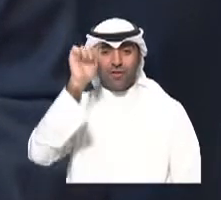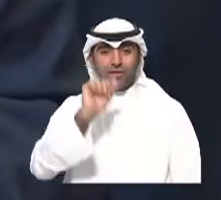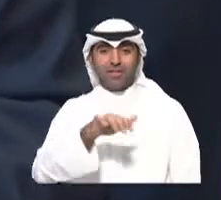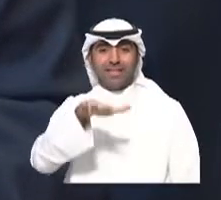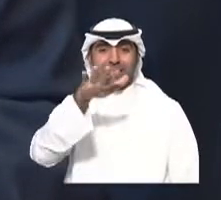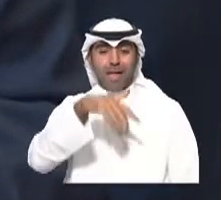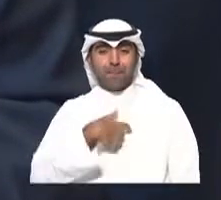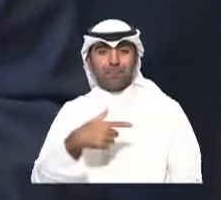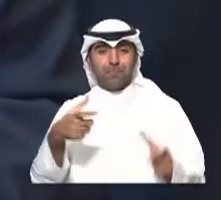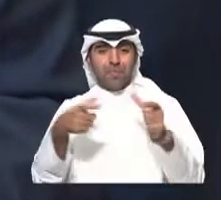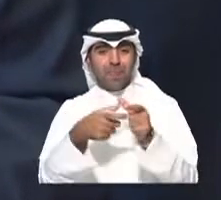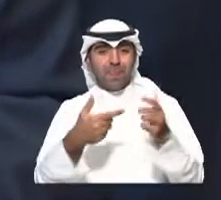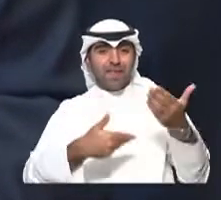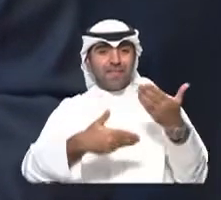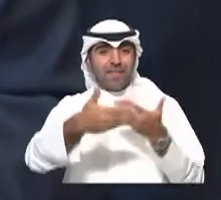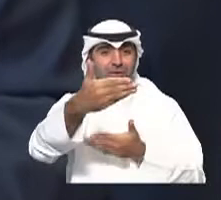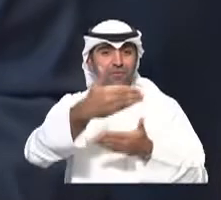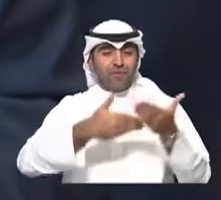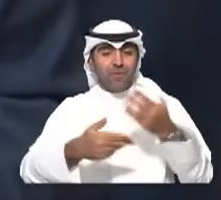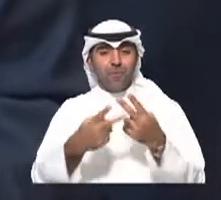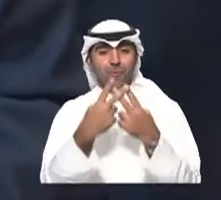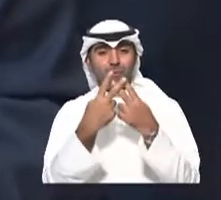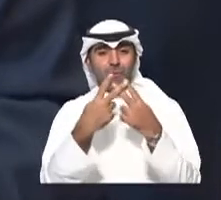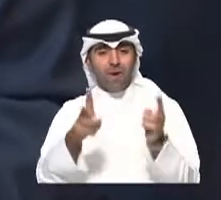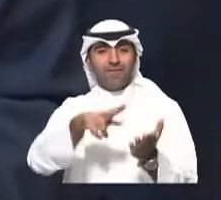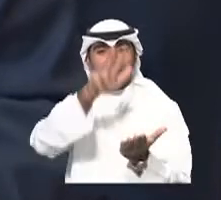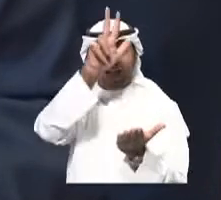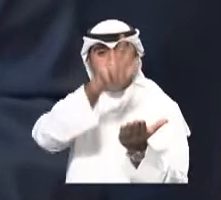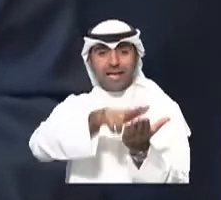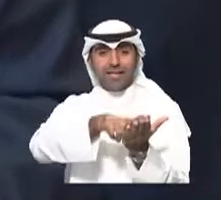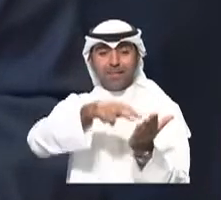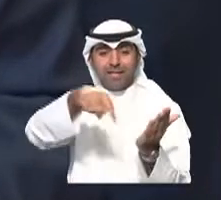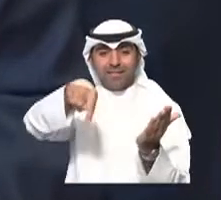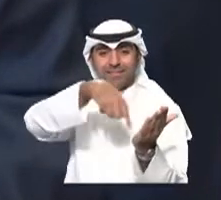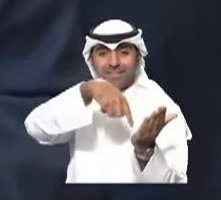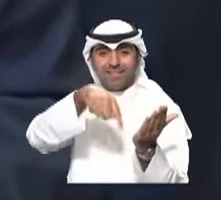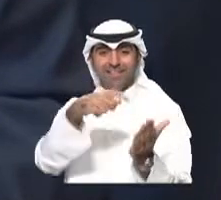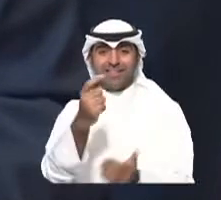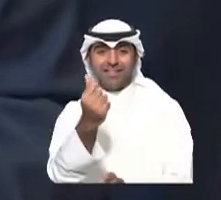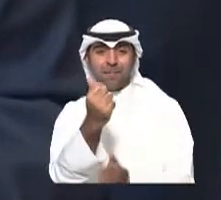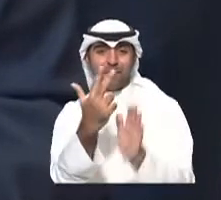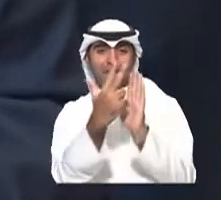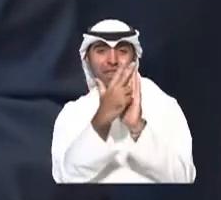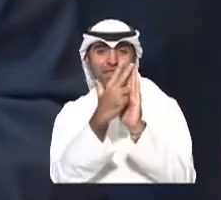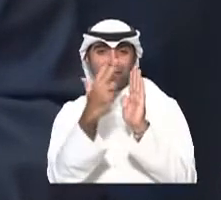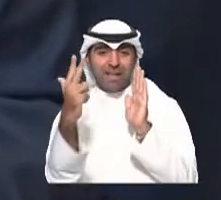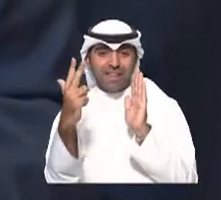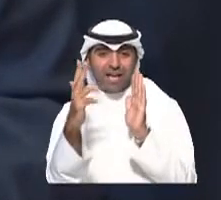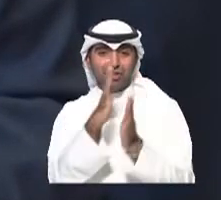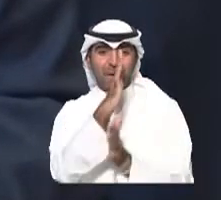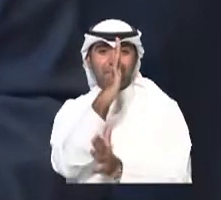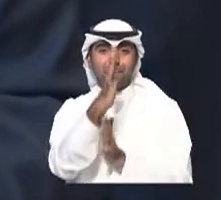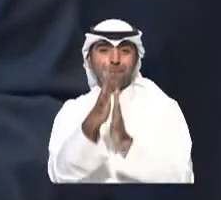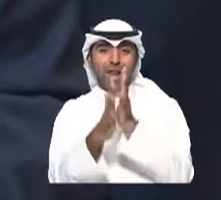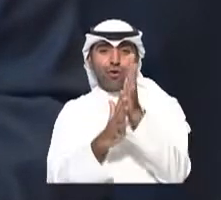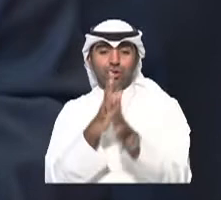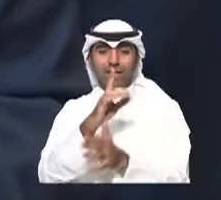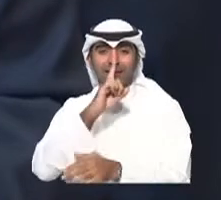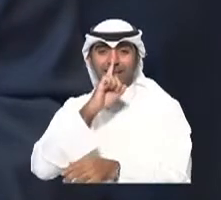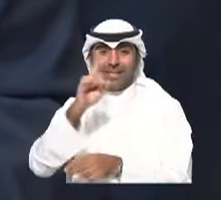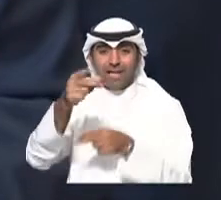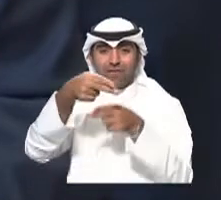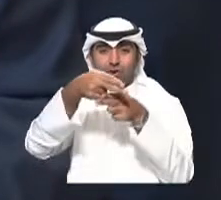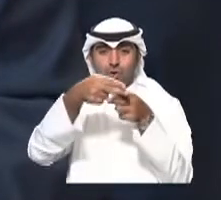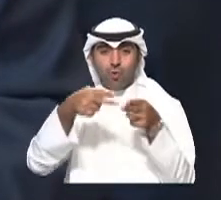تأكيد مباشر سواء من مجلس إدارة الصندوق وعلى رأس معالي